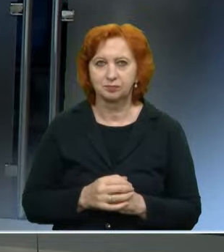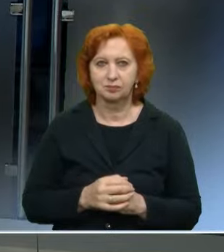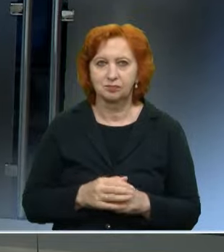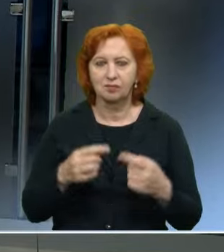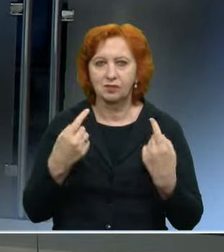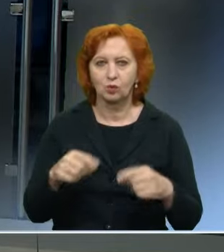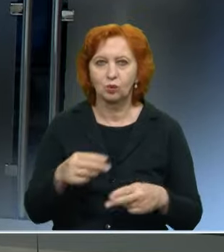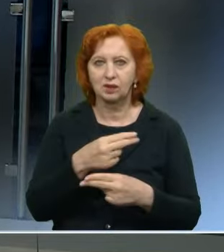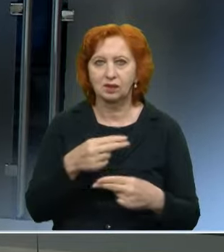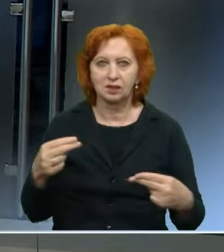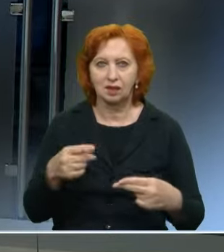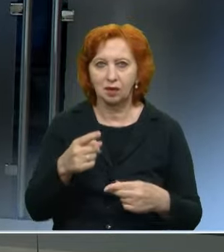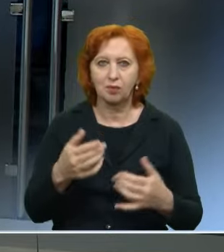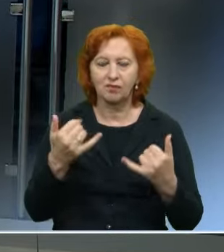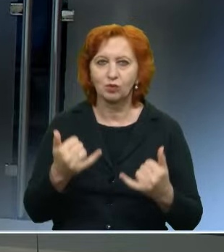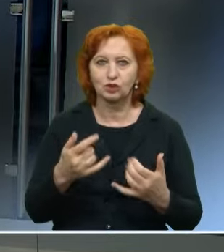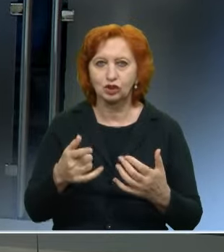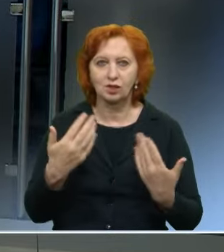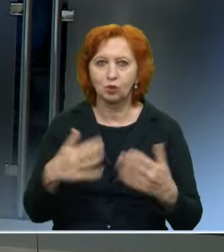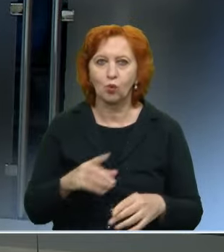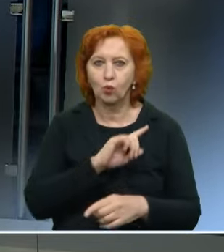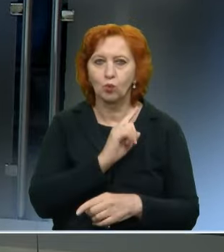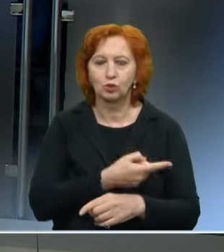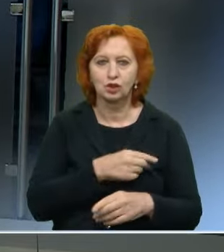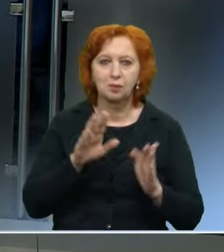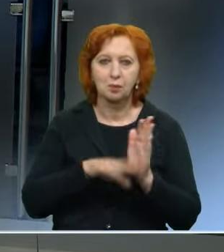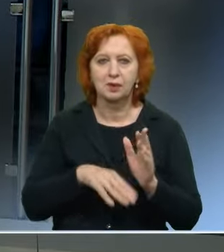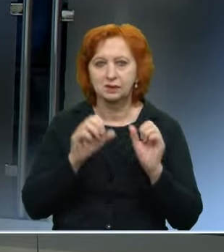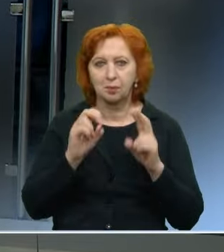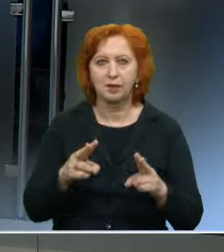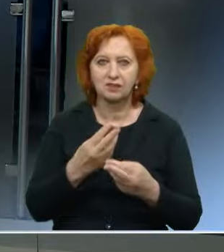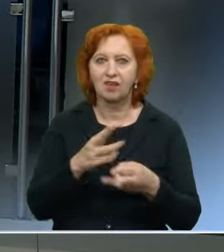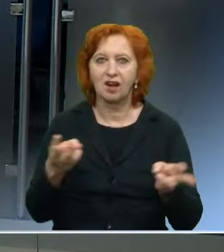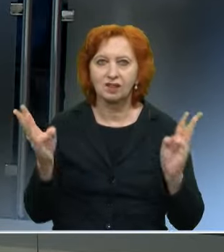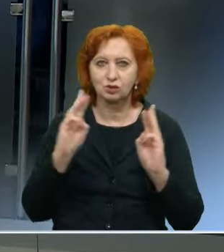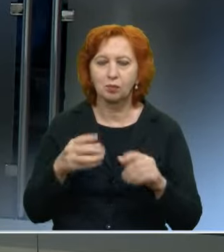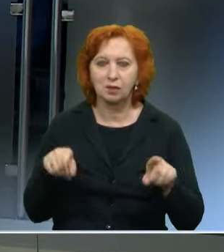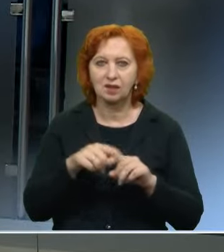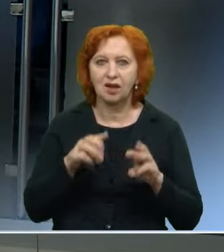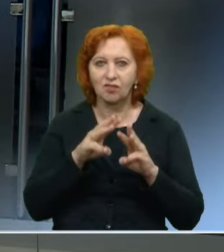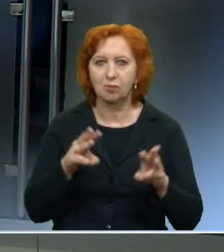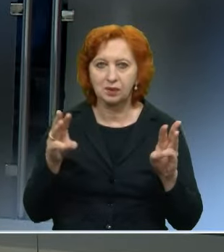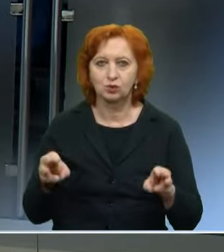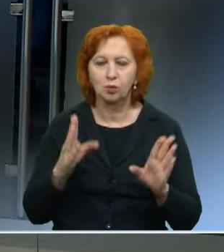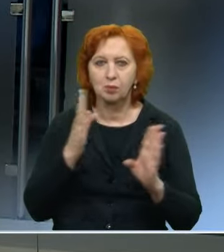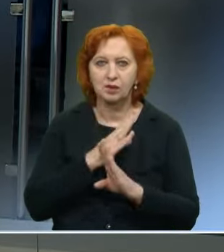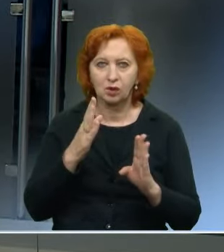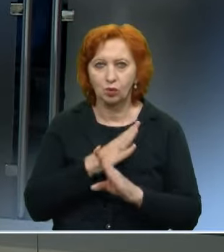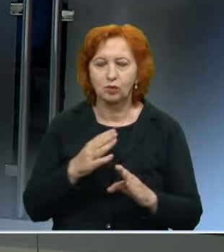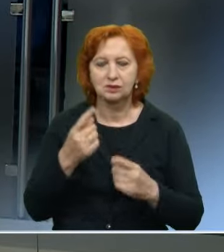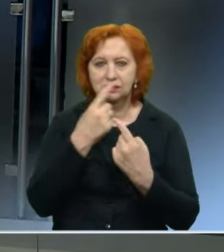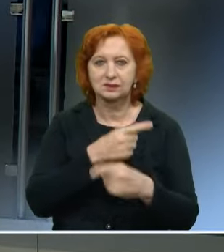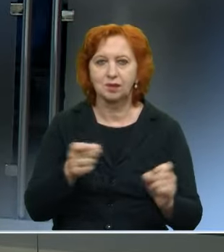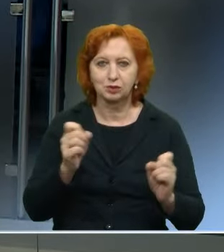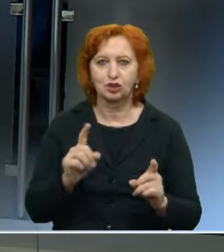Другим темам. Из-за жары в области усилили меры безопасности в лесной местности. Так, в Министерстве природы и экологии региона сообщили,